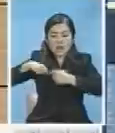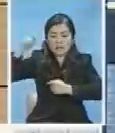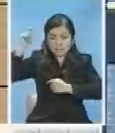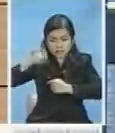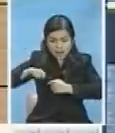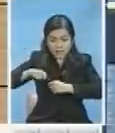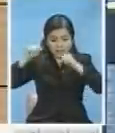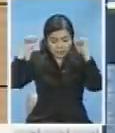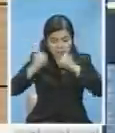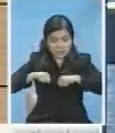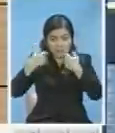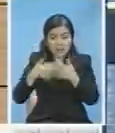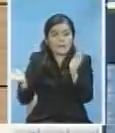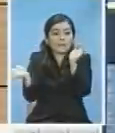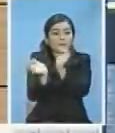จำคุก